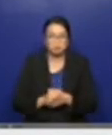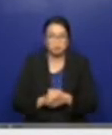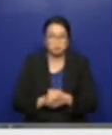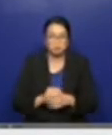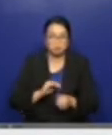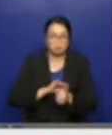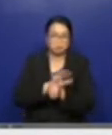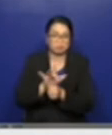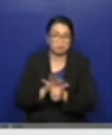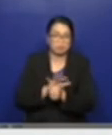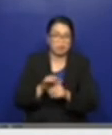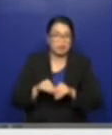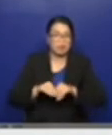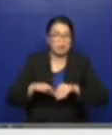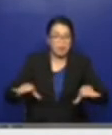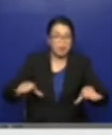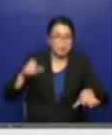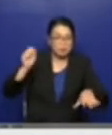ควิดเนี่ย